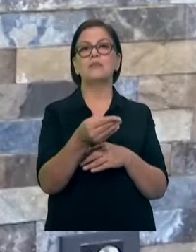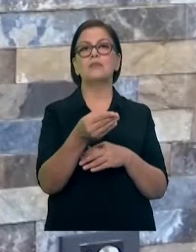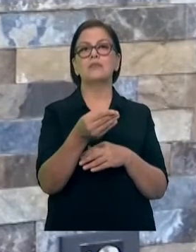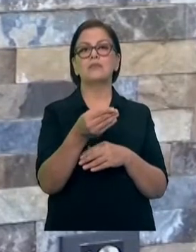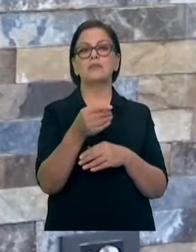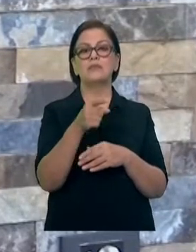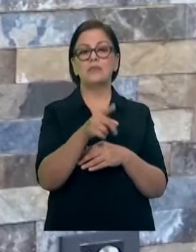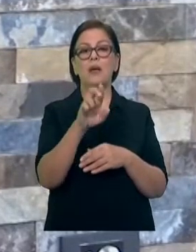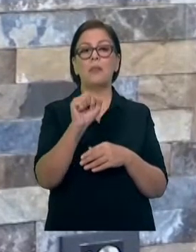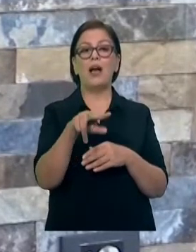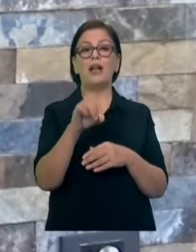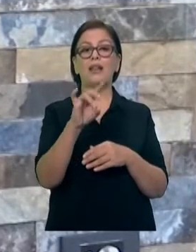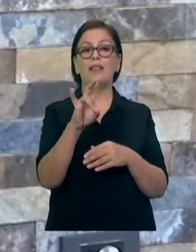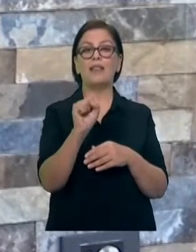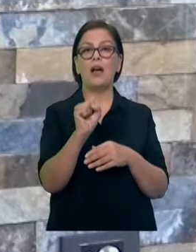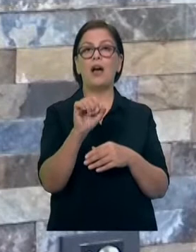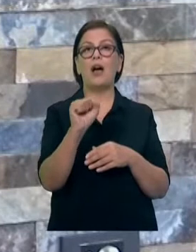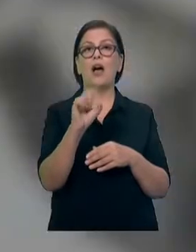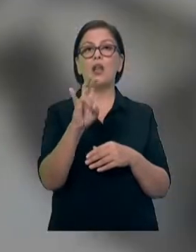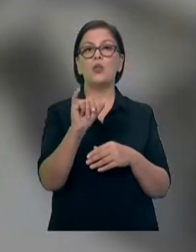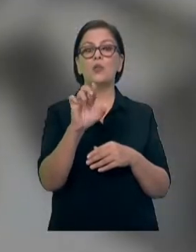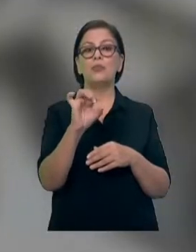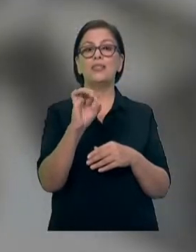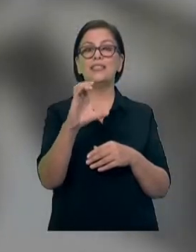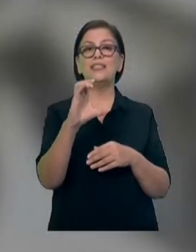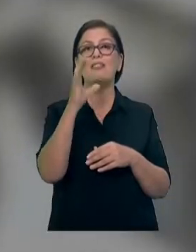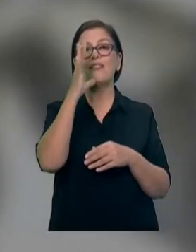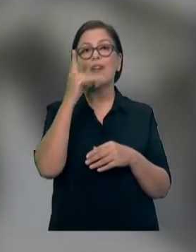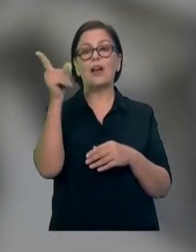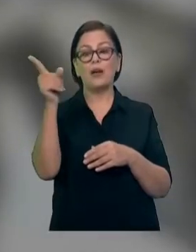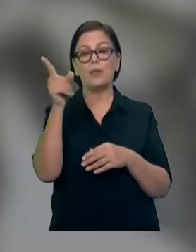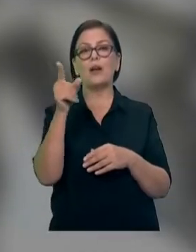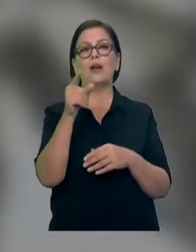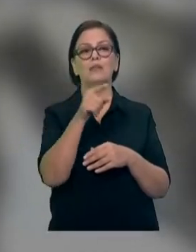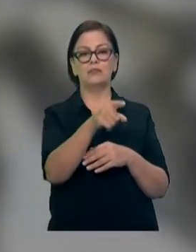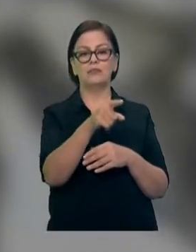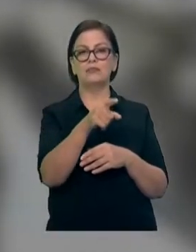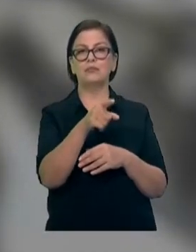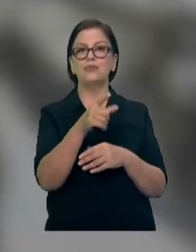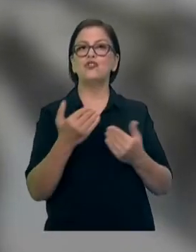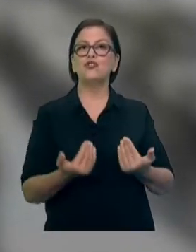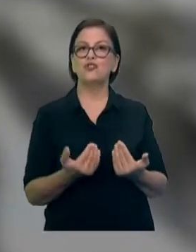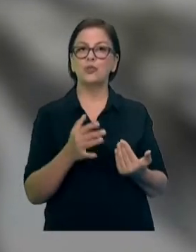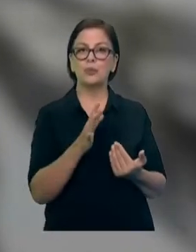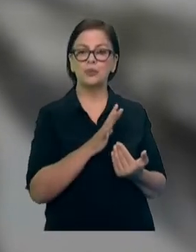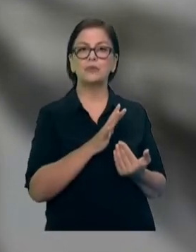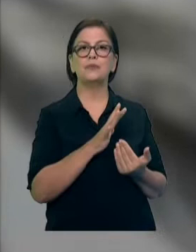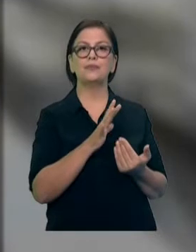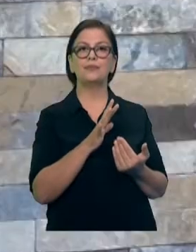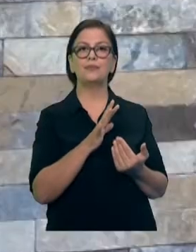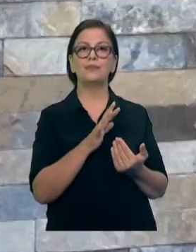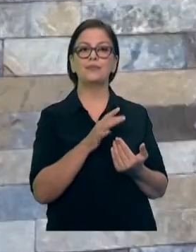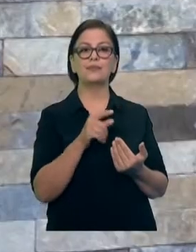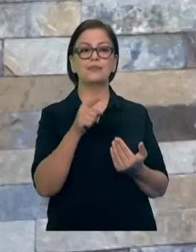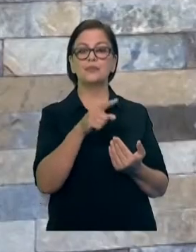latınca balina deməkdir. Anubis isə Firon dövrünün ölüm tanrısıdır. Bu, balinaların tarixi üçün ona görə vacib